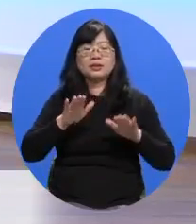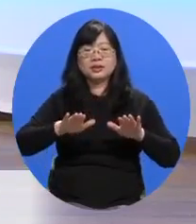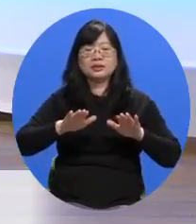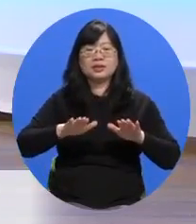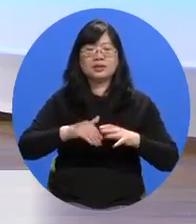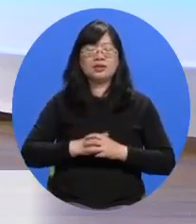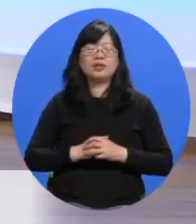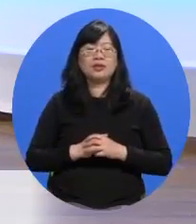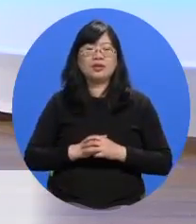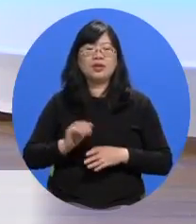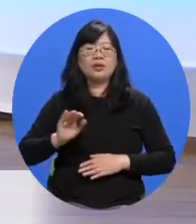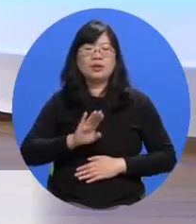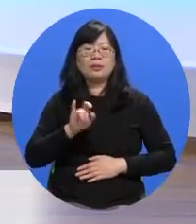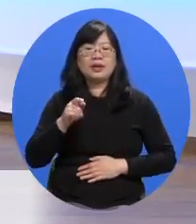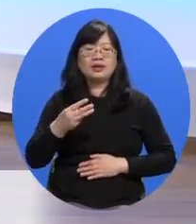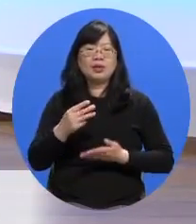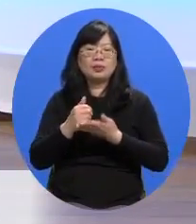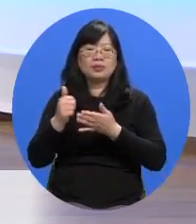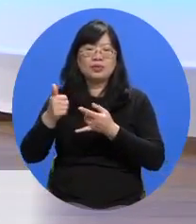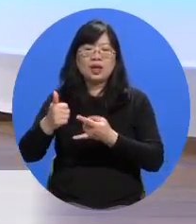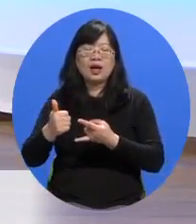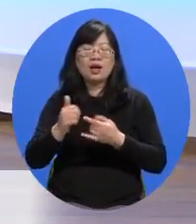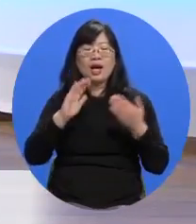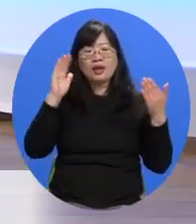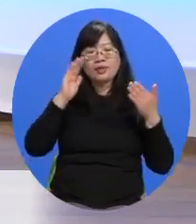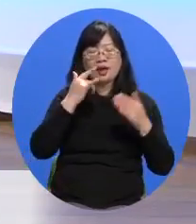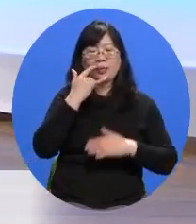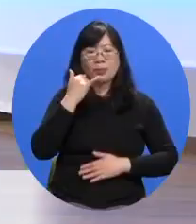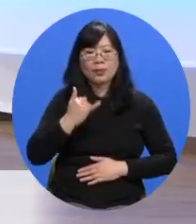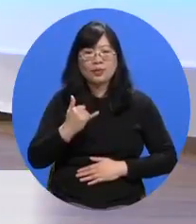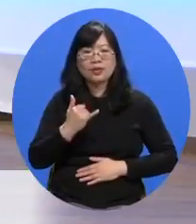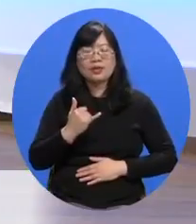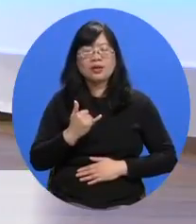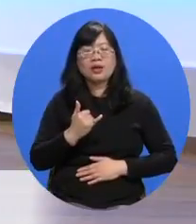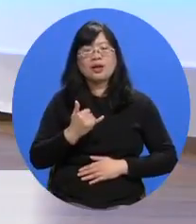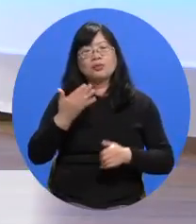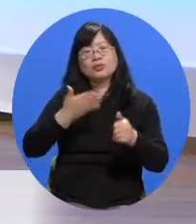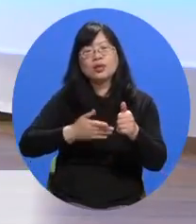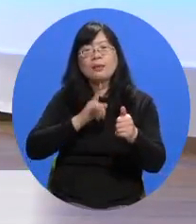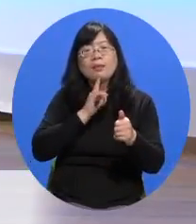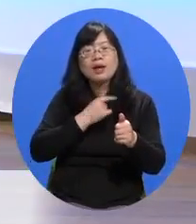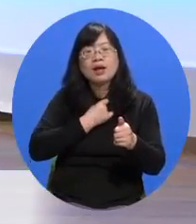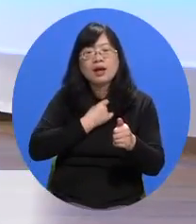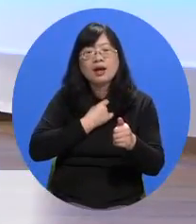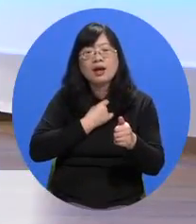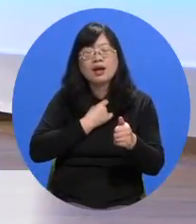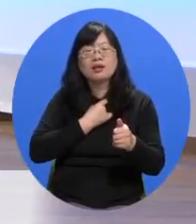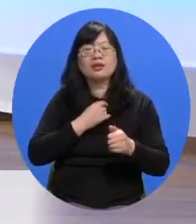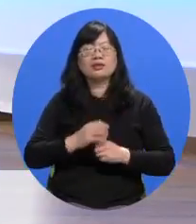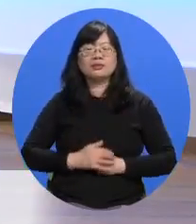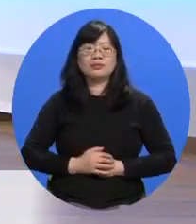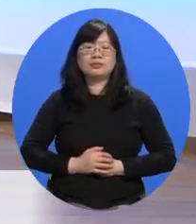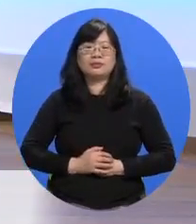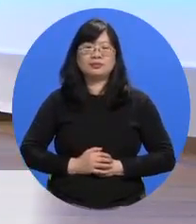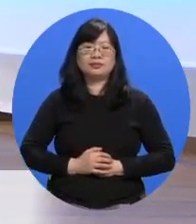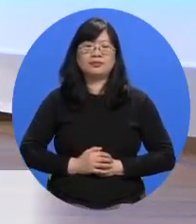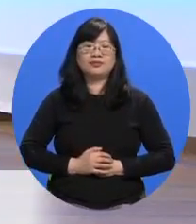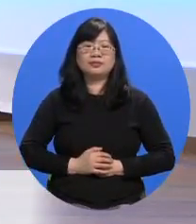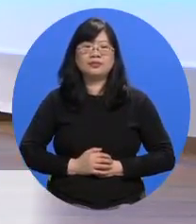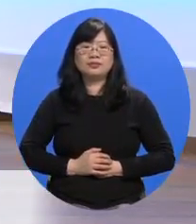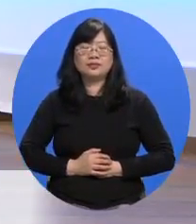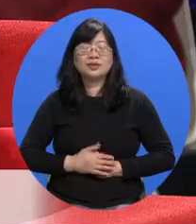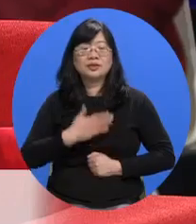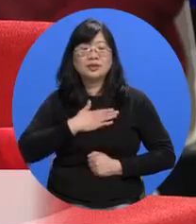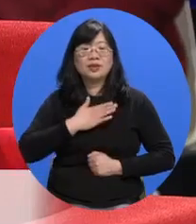그러면 우리 패널 분들께 학생, 학부모들에게 당부하고 싶은 말씀이 있는지 우리 김희경 교수님부터 들어보겠습니다.